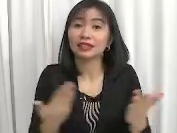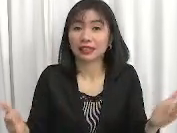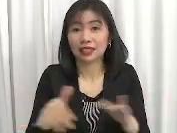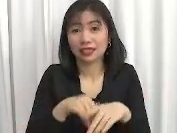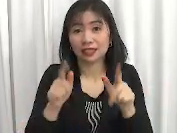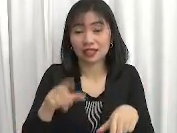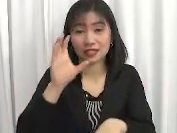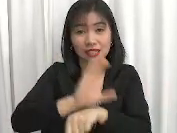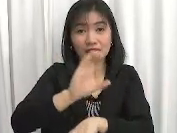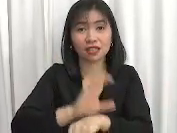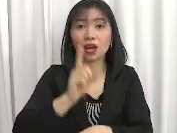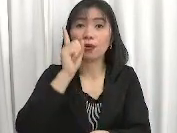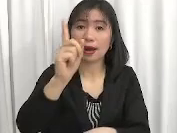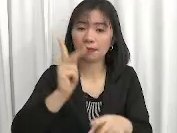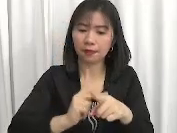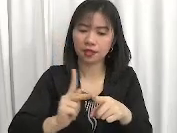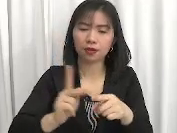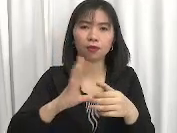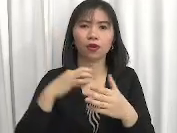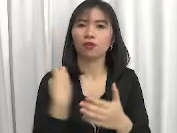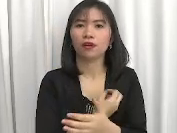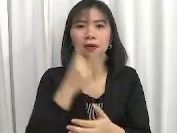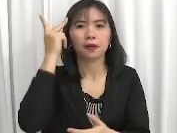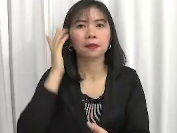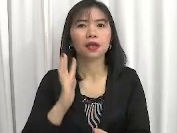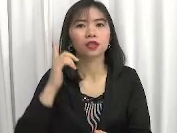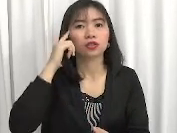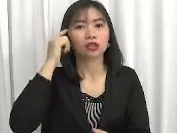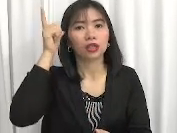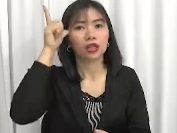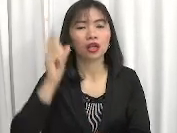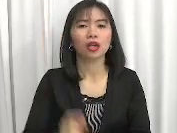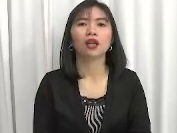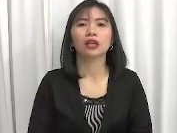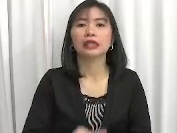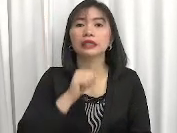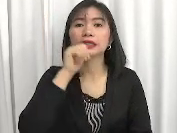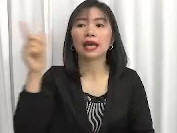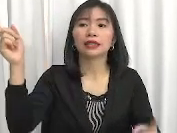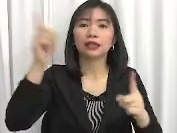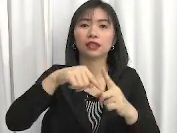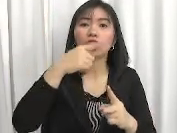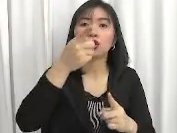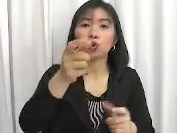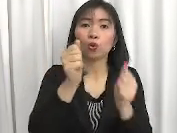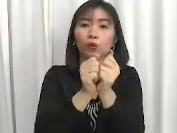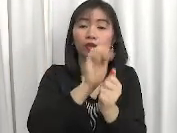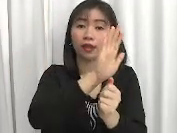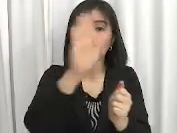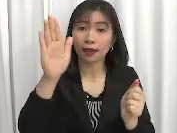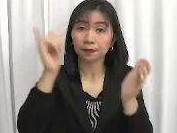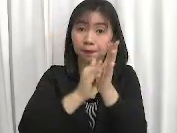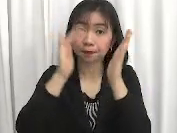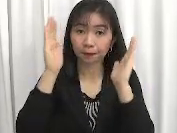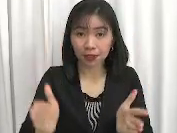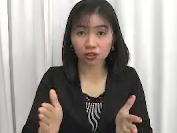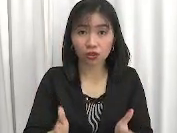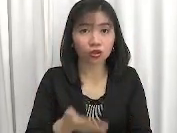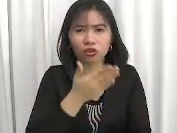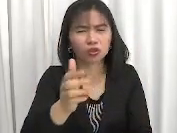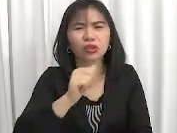na pastor ay hanggat hindi mo nakakasama ang isang tao, hindi mo makikilala ang kanyang tunay na pag-uugali. Totoo.